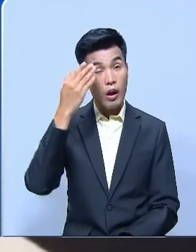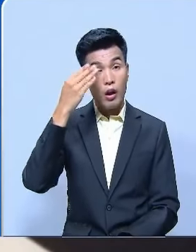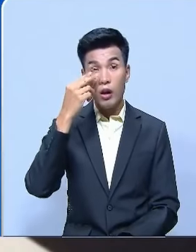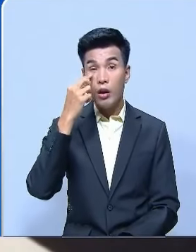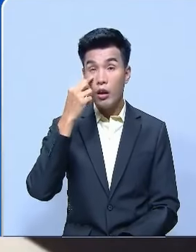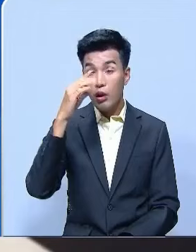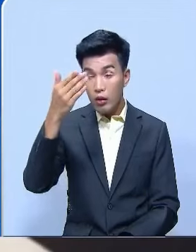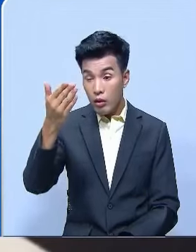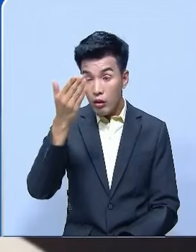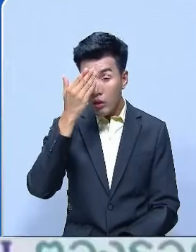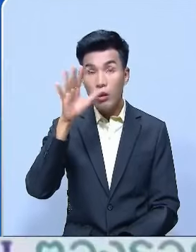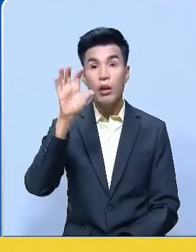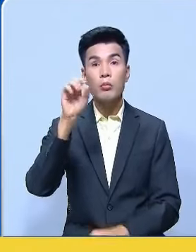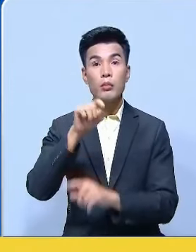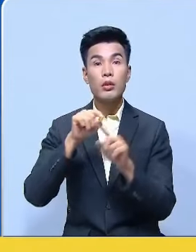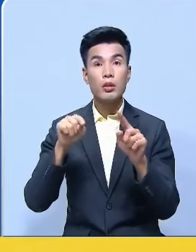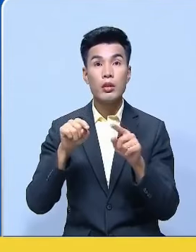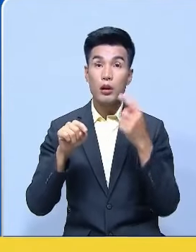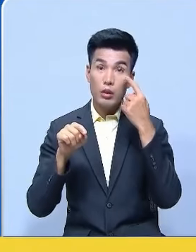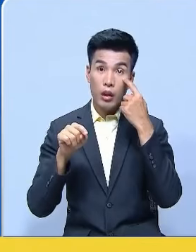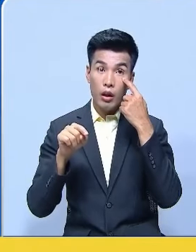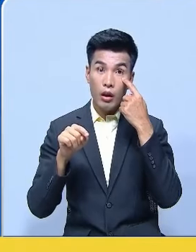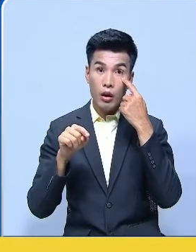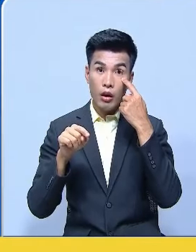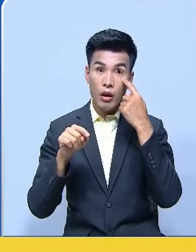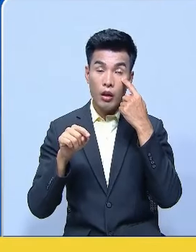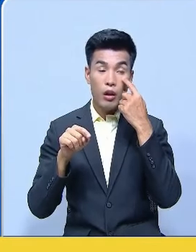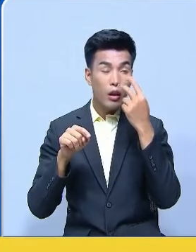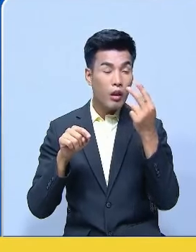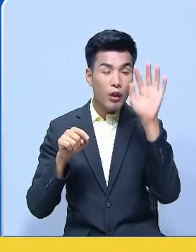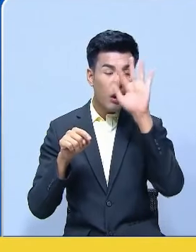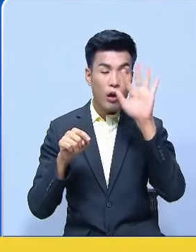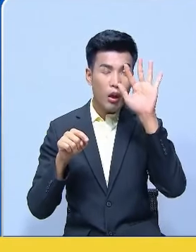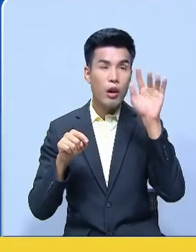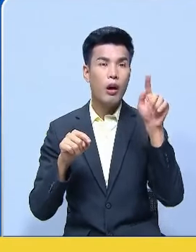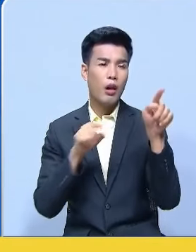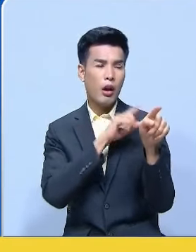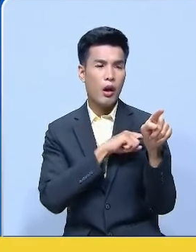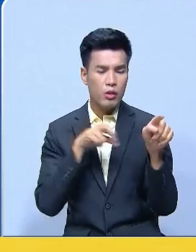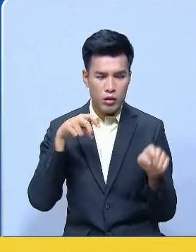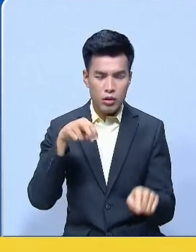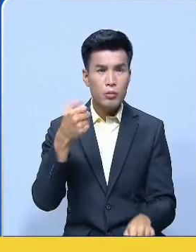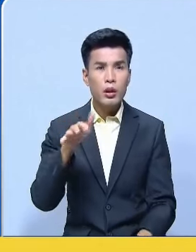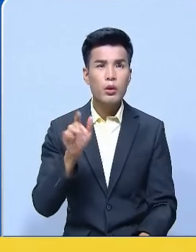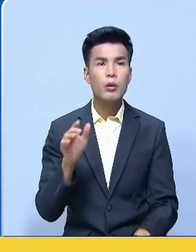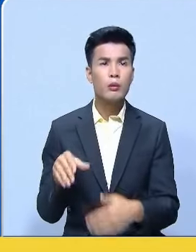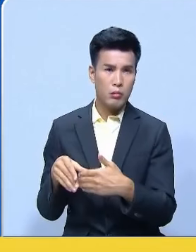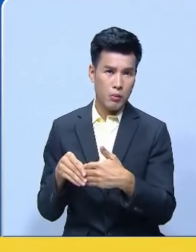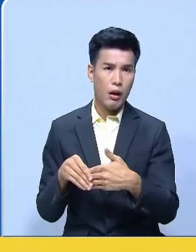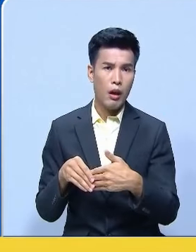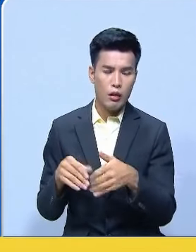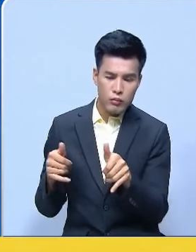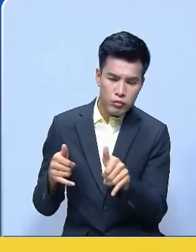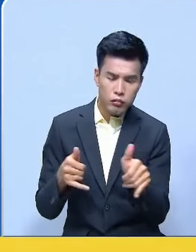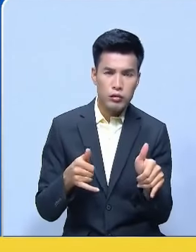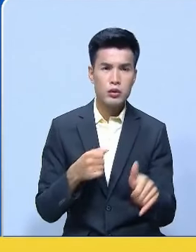แค่ 50% ส่วนตาซ้ายมองเห็นเป็นฝ้าสีขาวๆเดินไปไหนลำพังไม่ได้เลยต้องมีคนจูงมือตลอดเวลาเสีย